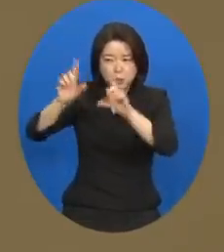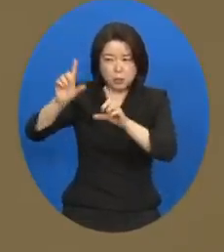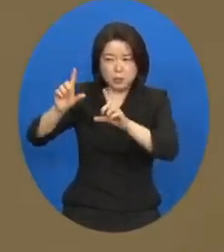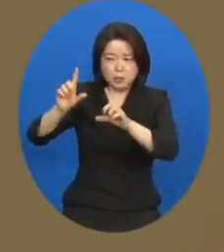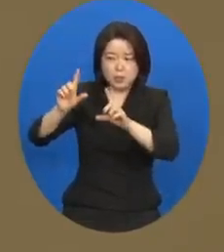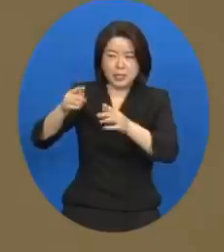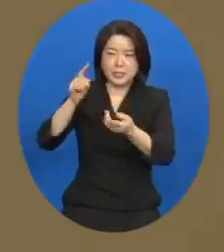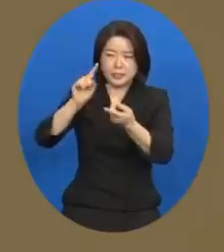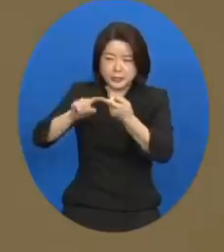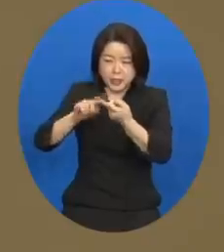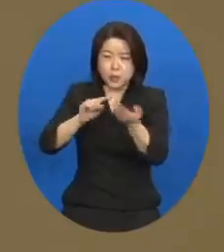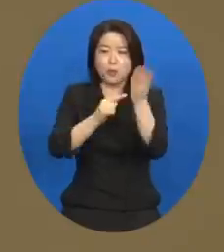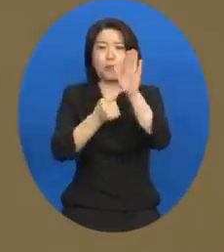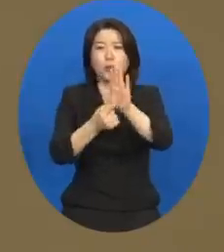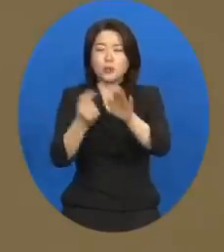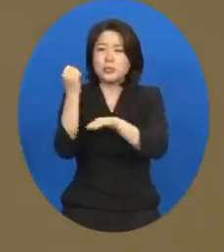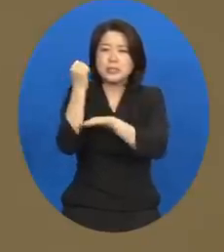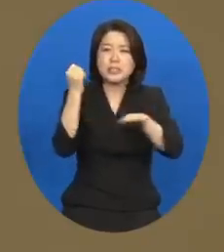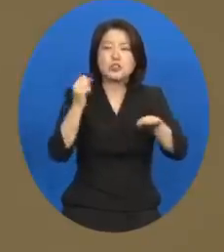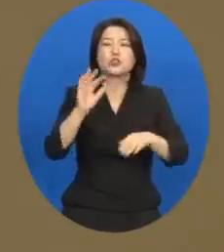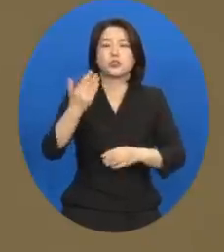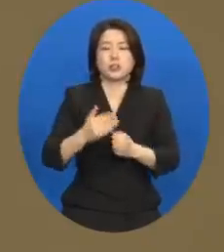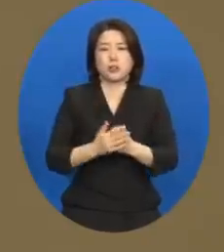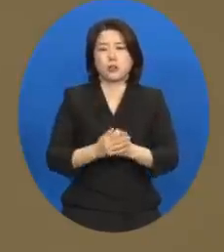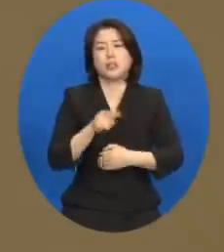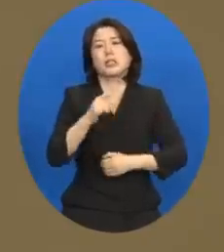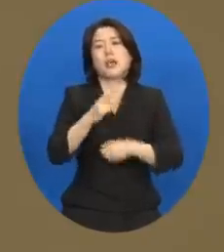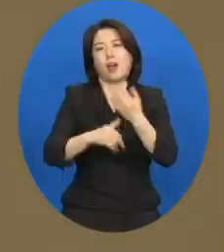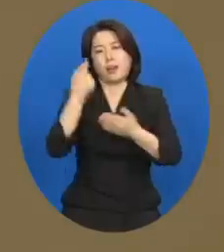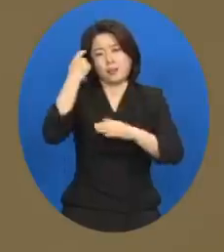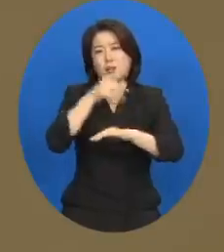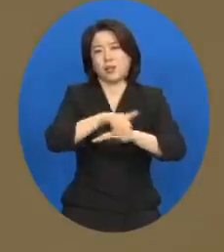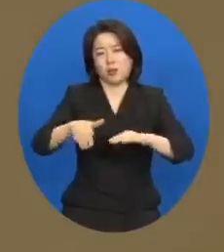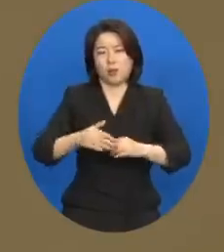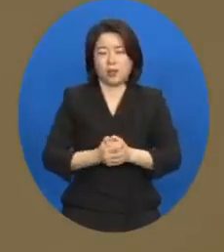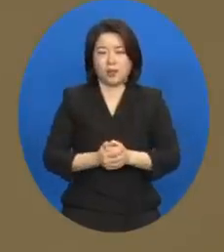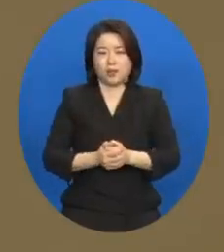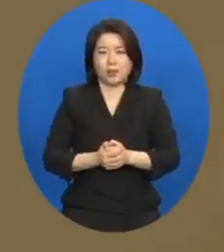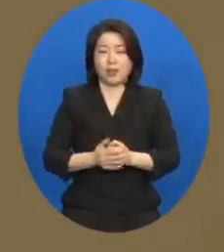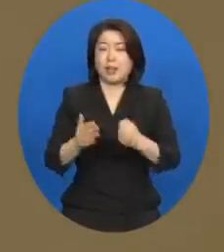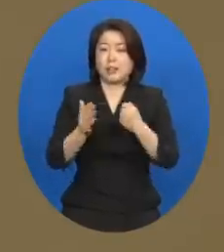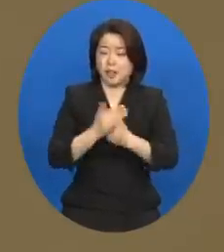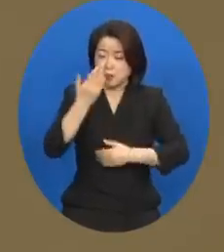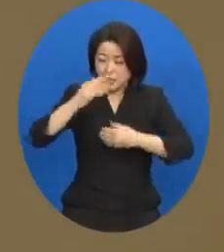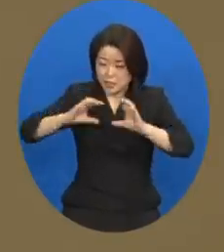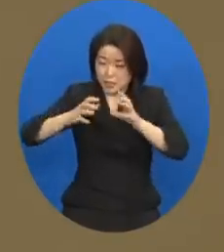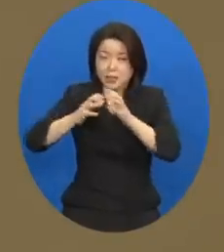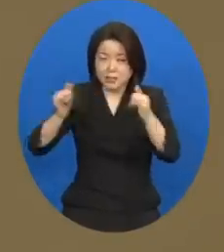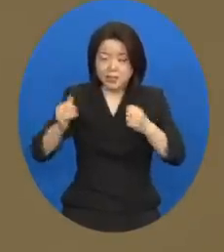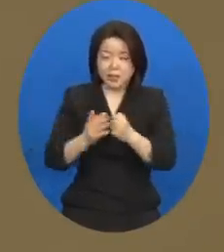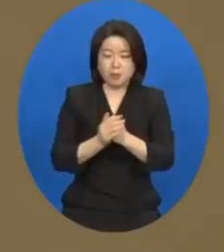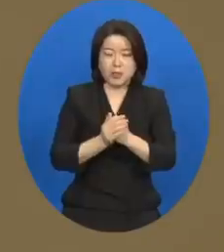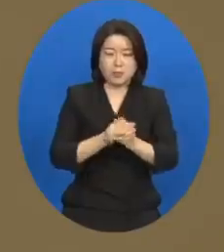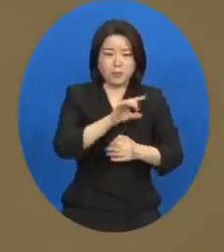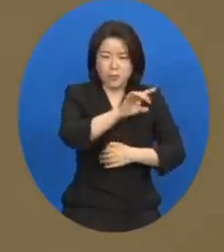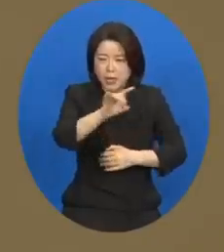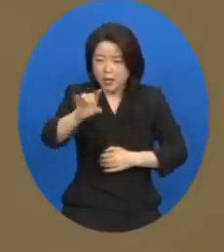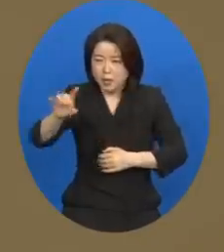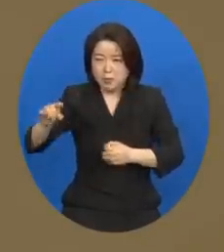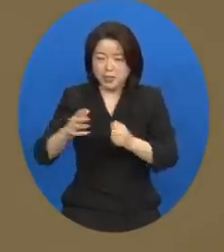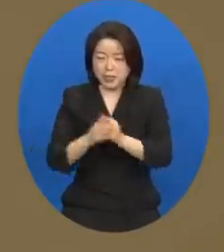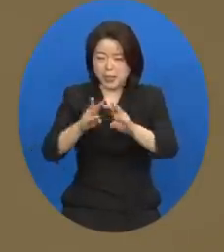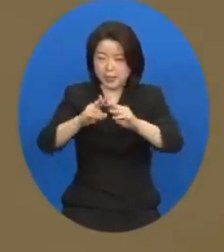되는 거죠. 이게 하나님의 계획이었어요. 그래서 이스라엘 백성들이, 각 지파가 땅을